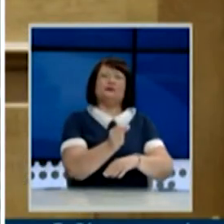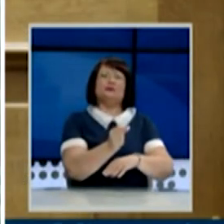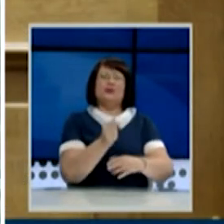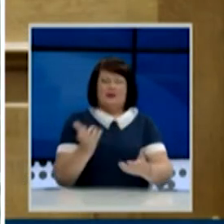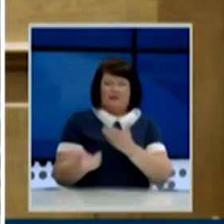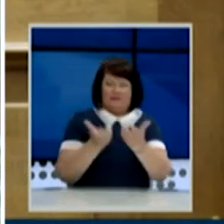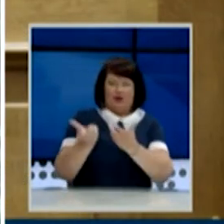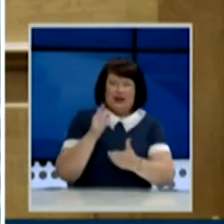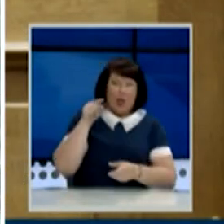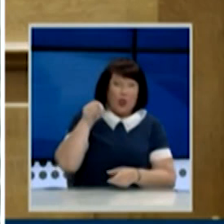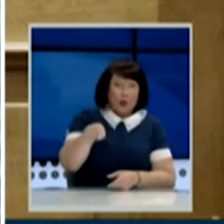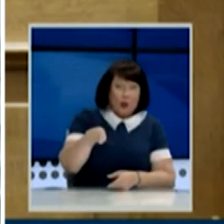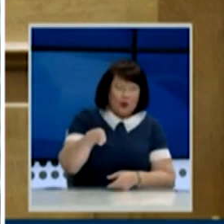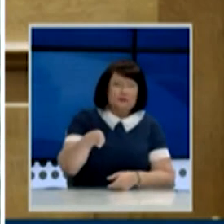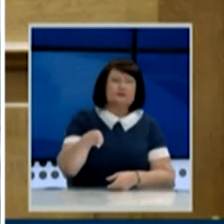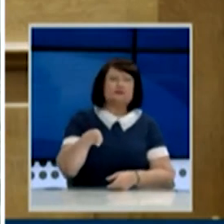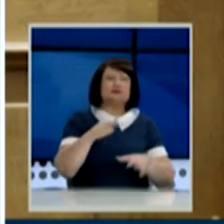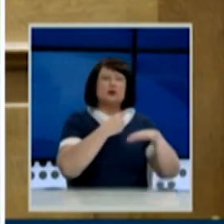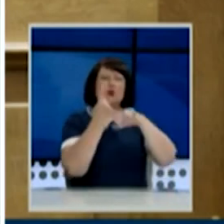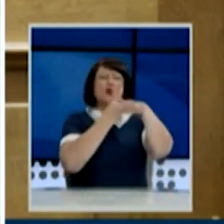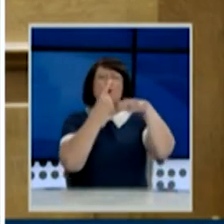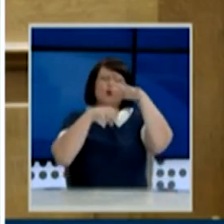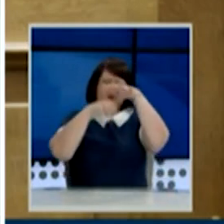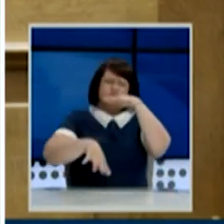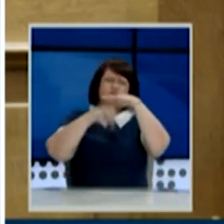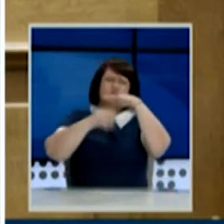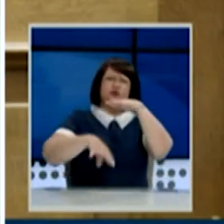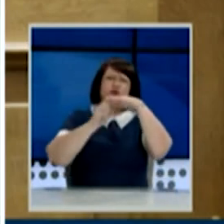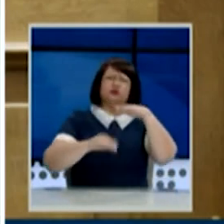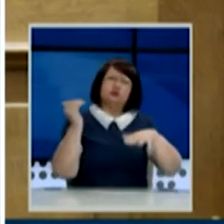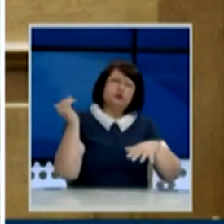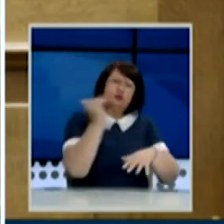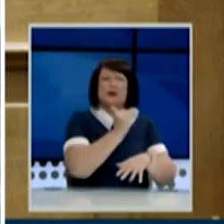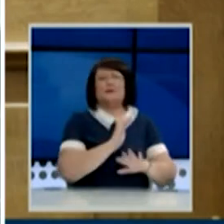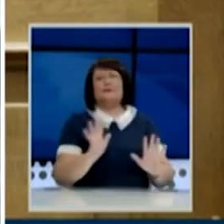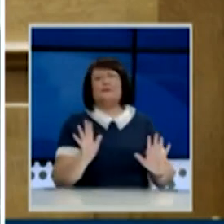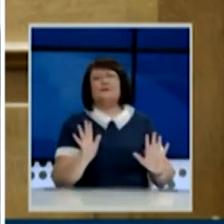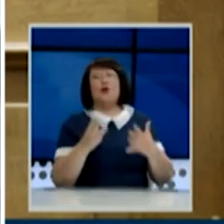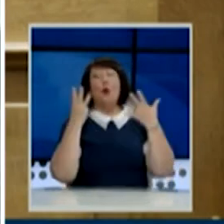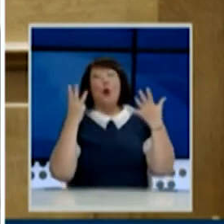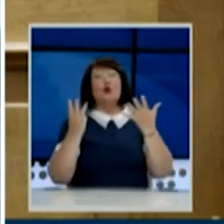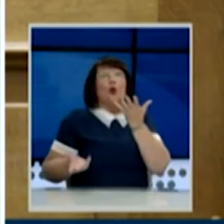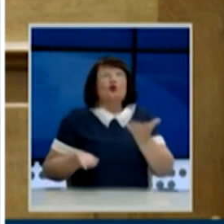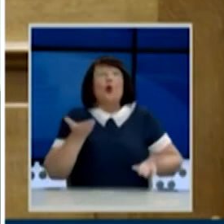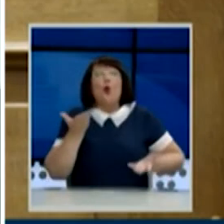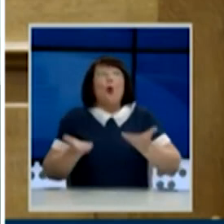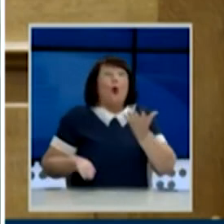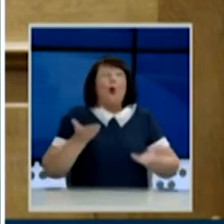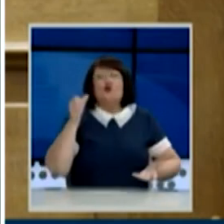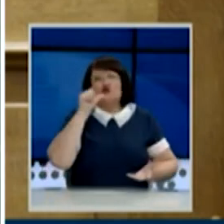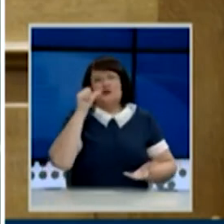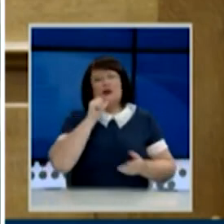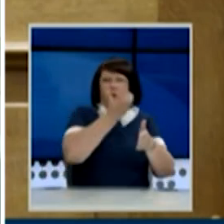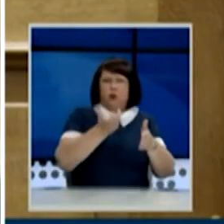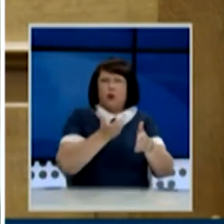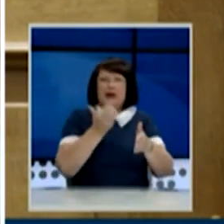γράμμα λοιπόν, δυστυχώς, και όλες αυτές οι εξαγγελίες που είναι προφάσεις αναμαρτίες μετά από κάθε καταστροφή που ζούμε, γιατί ακριβώς